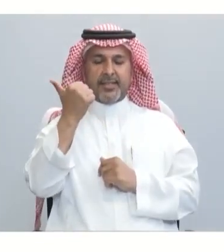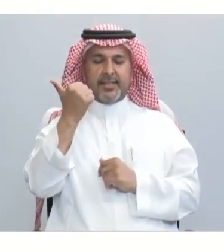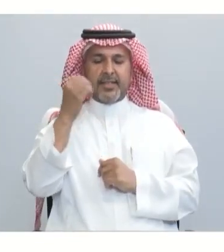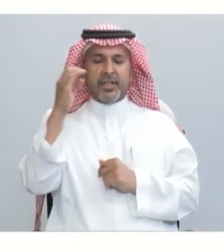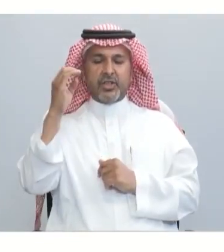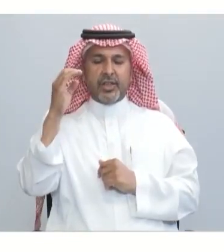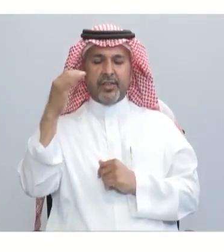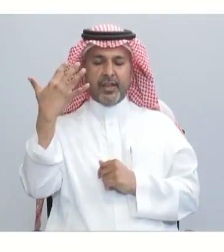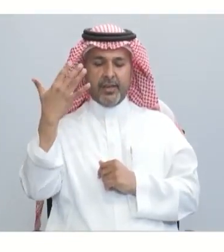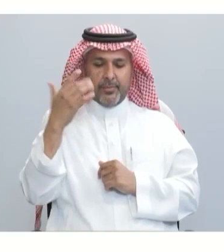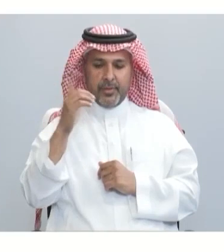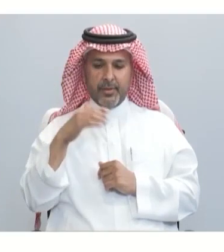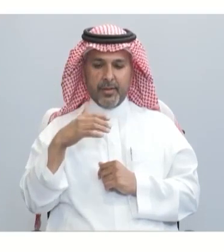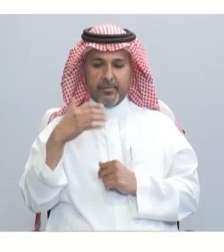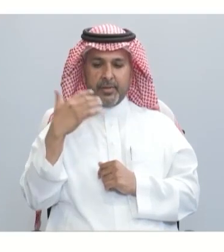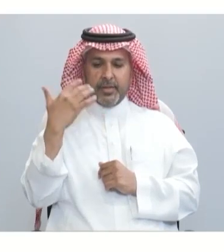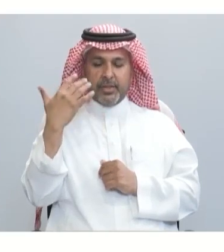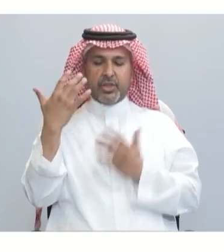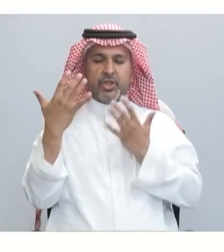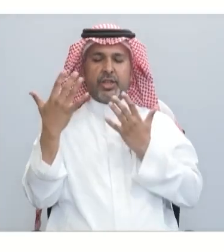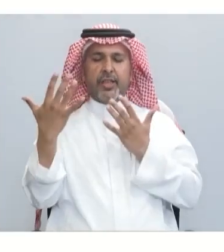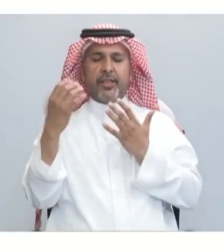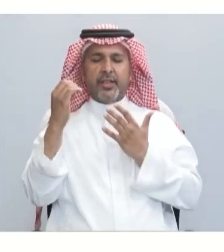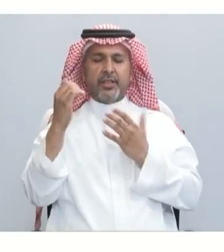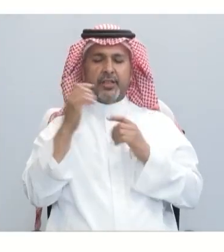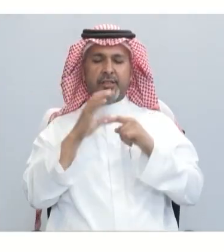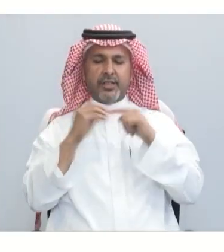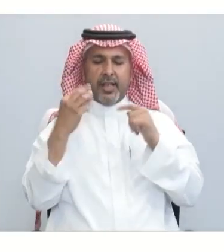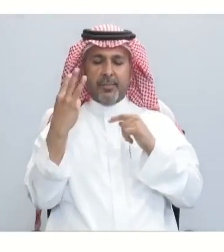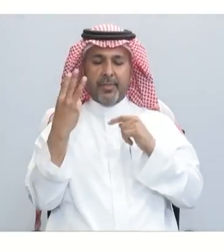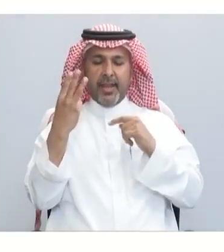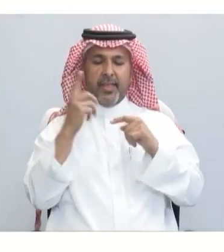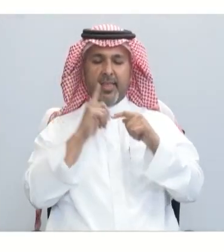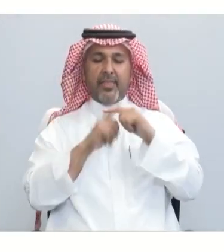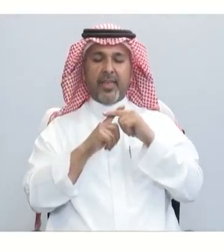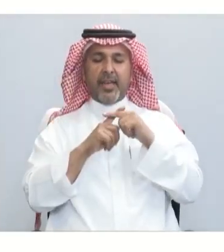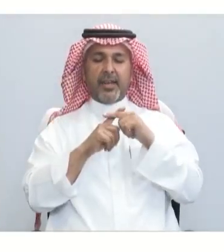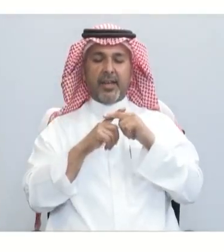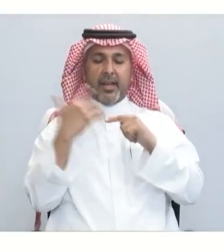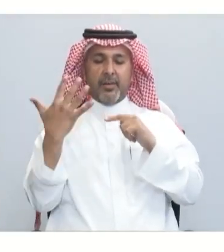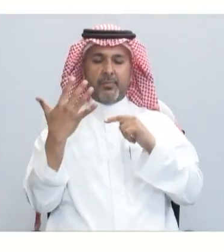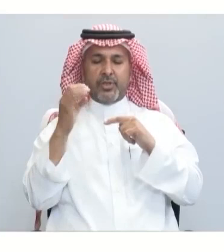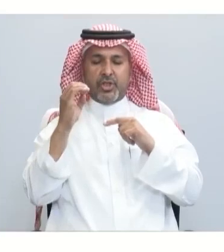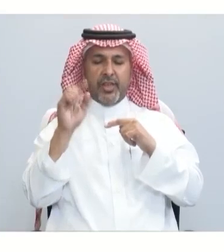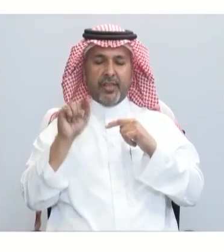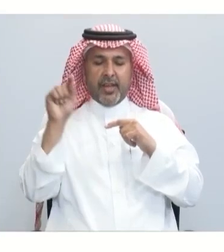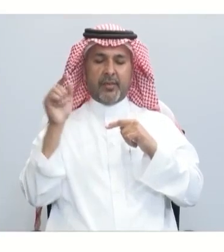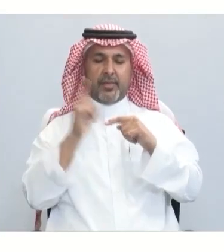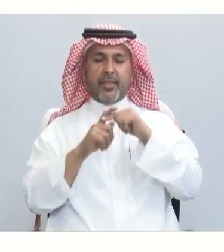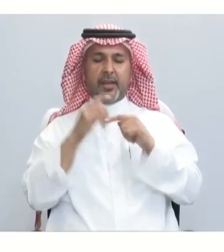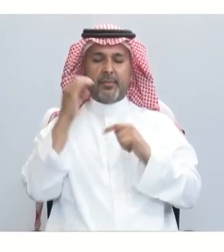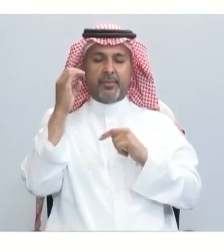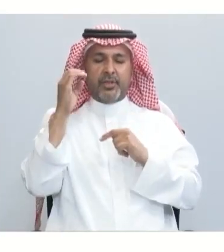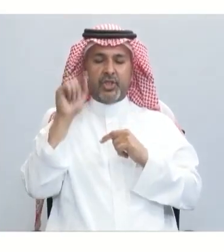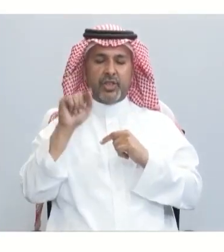جذر 5 ثم جذر خ راح اضربها في سالب ننتبه للسالب هذه اننا نضربها ناخذها الان جذر 5